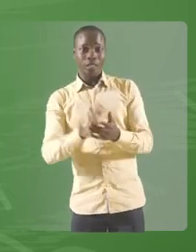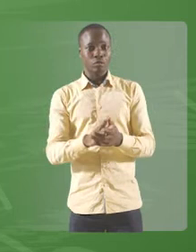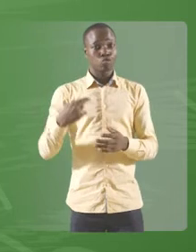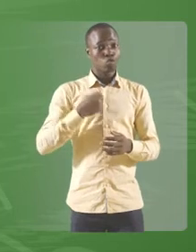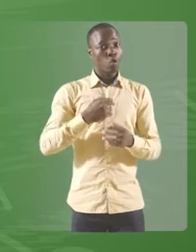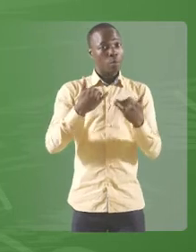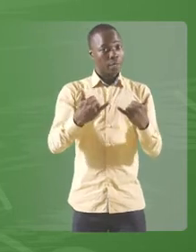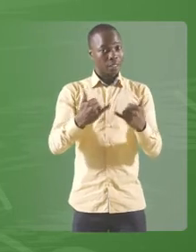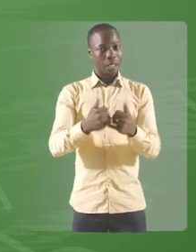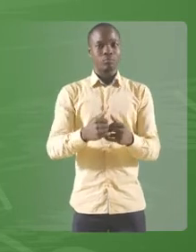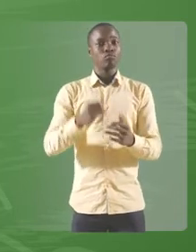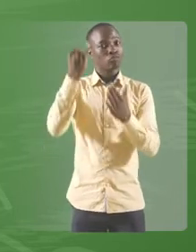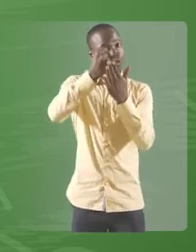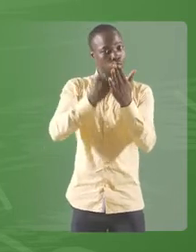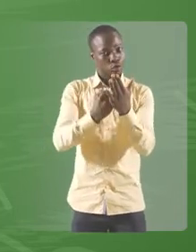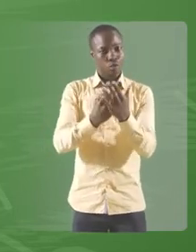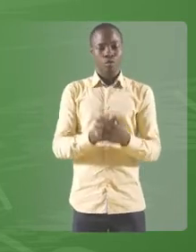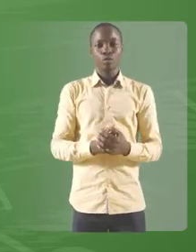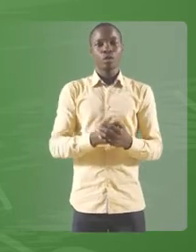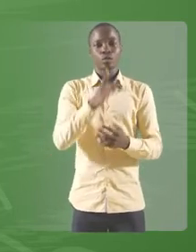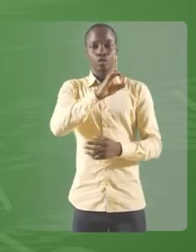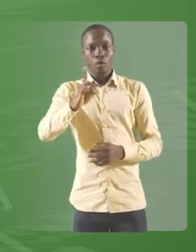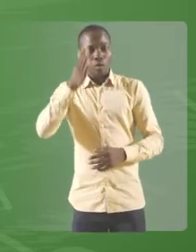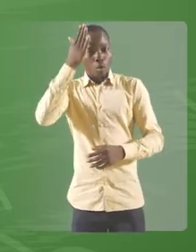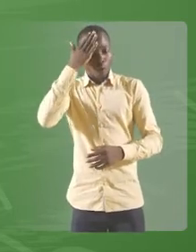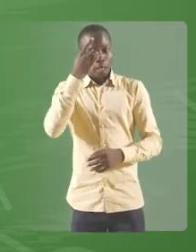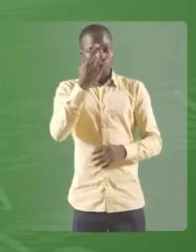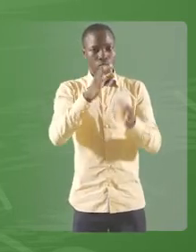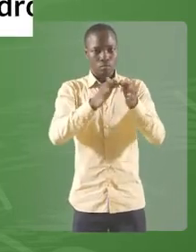la construction d'une droite dont on connaît une équation,